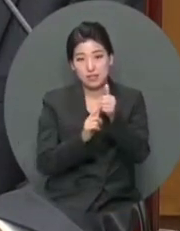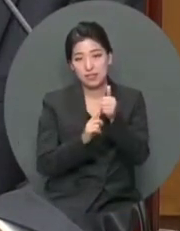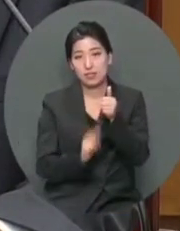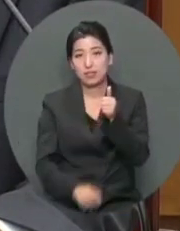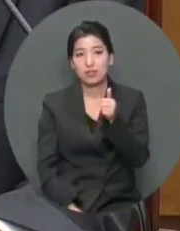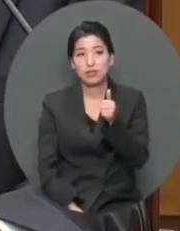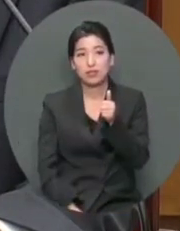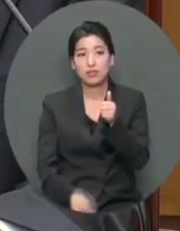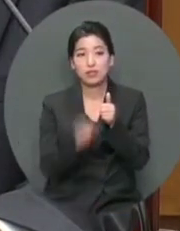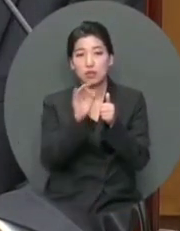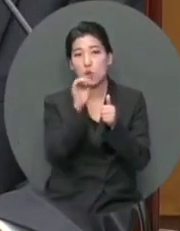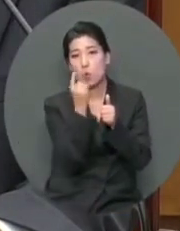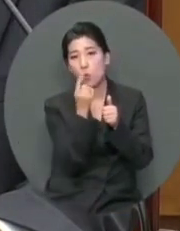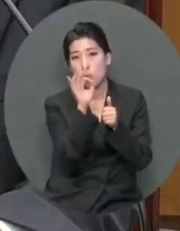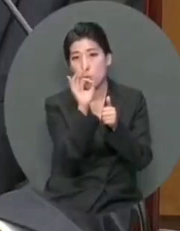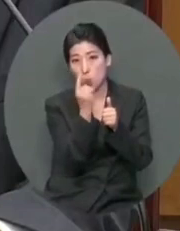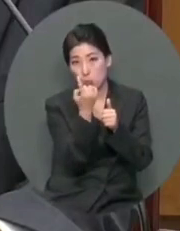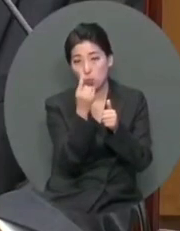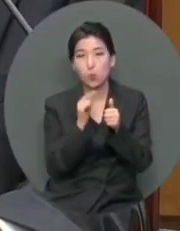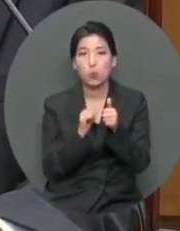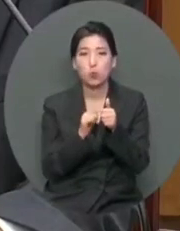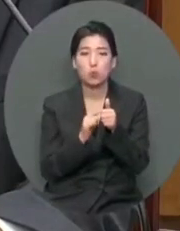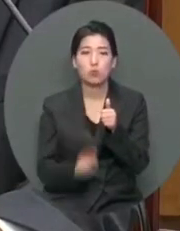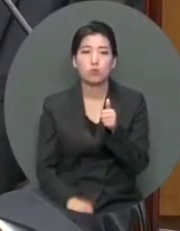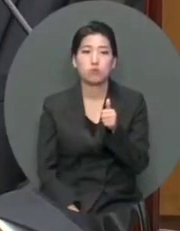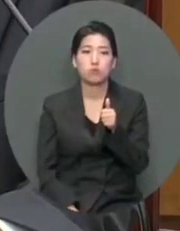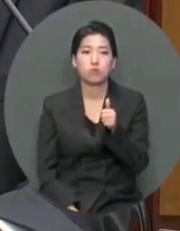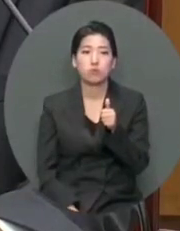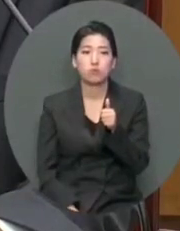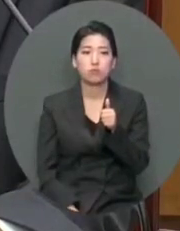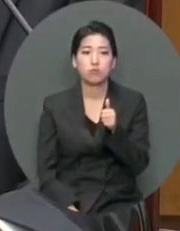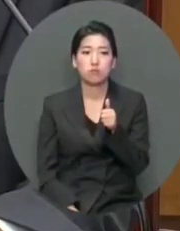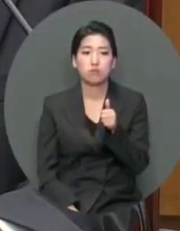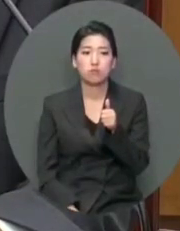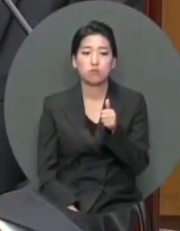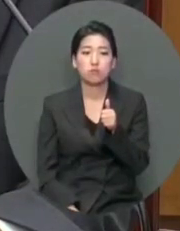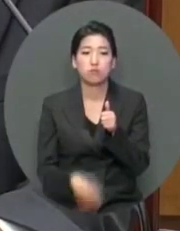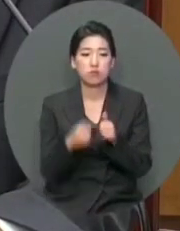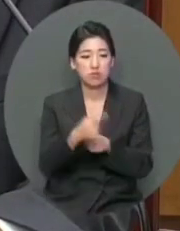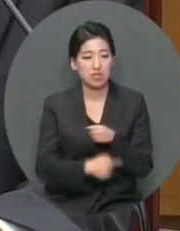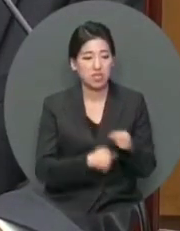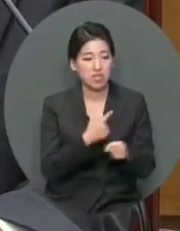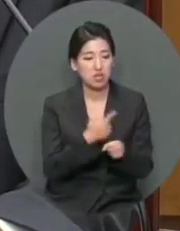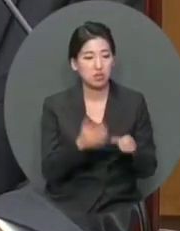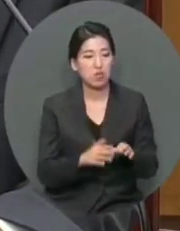주심 대법관이 오경미 대법관인데 1년 이상 소부에서 가지고 있다가